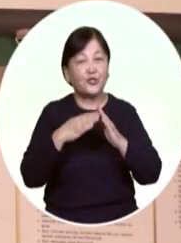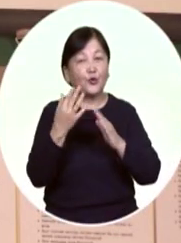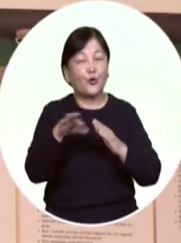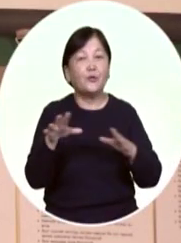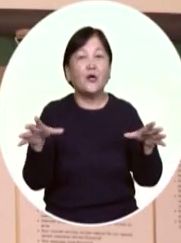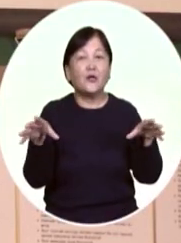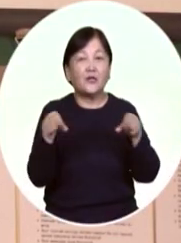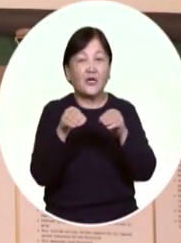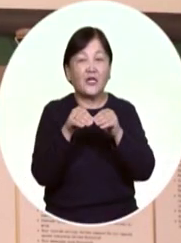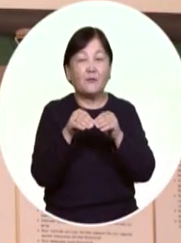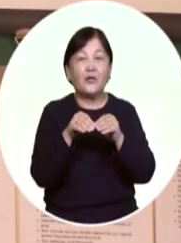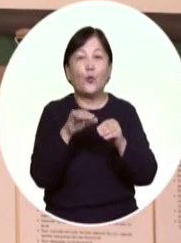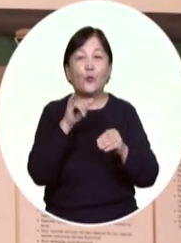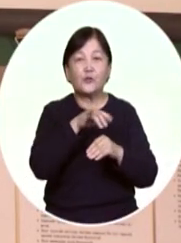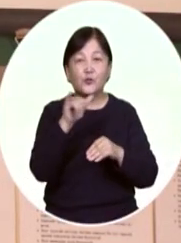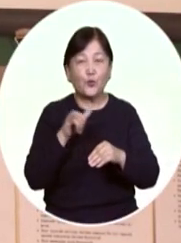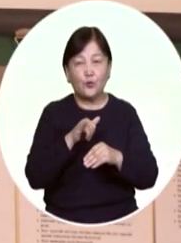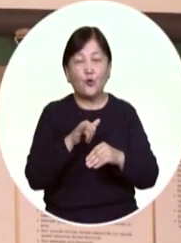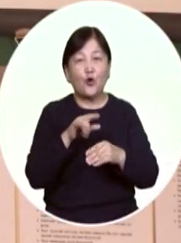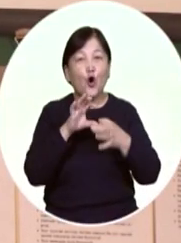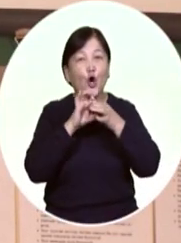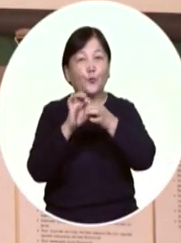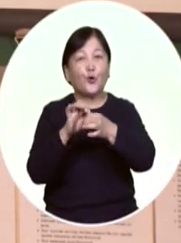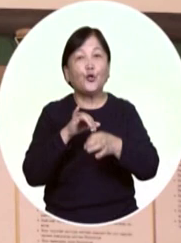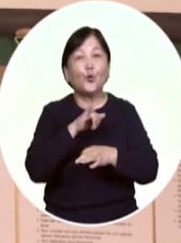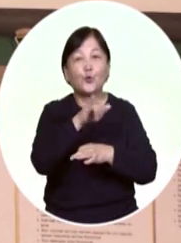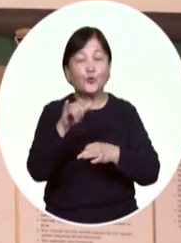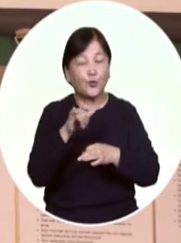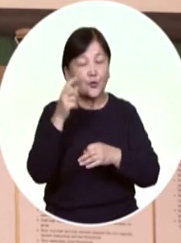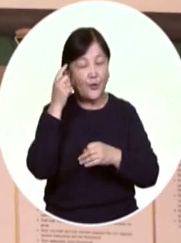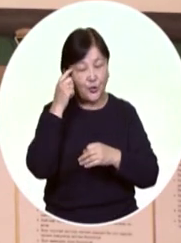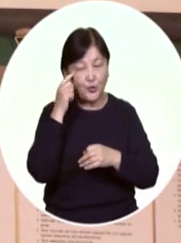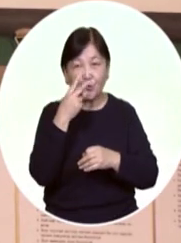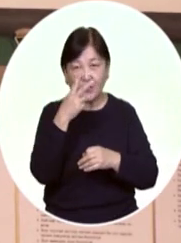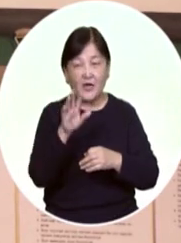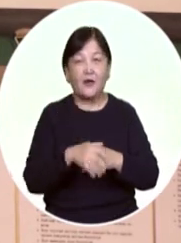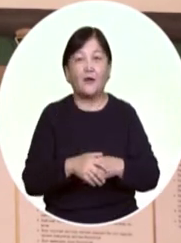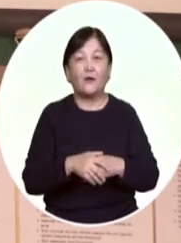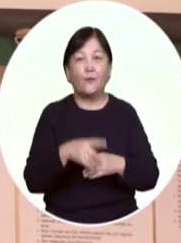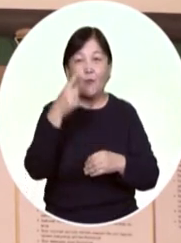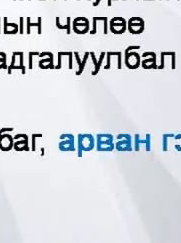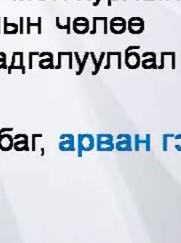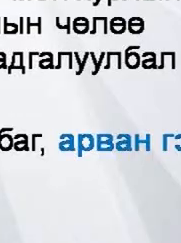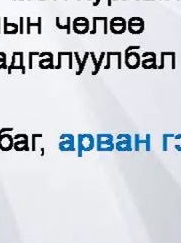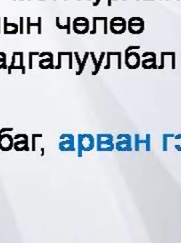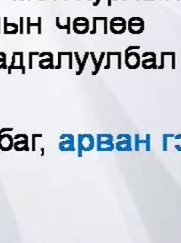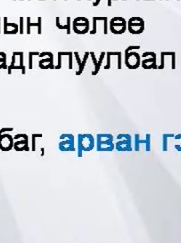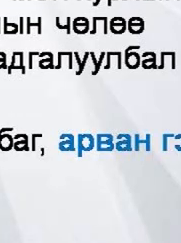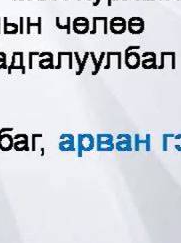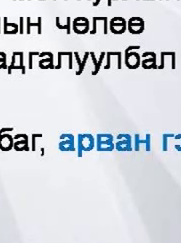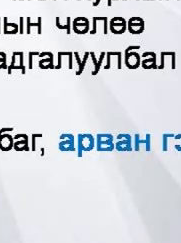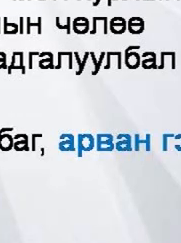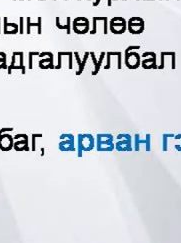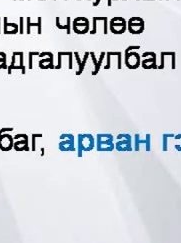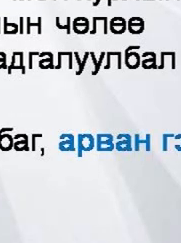олсон, холбооны олсон гэдгийг бас та бүхэн бодож үзээрэй. Мэдээж Монгол улс нэгдмэл улс байгаа. За